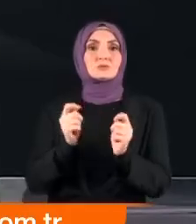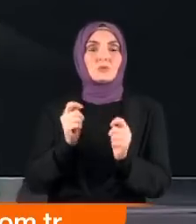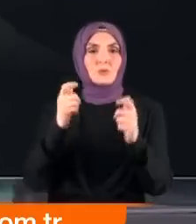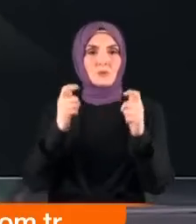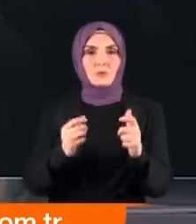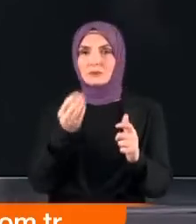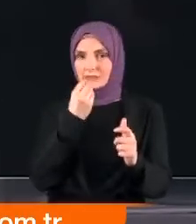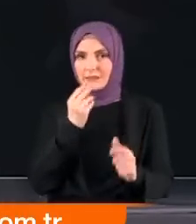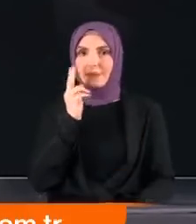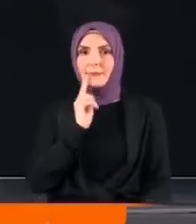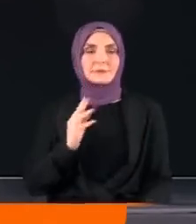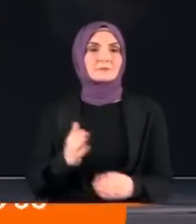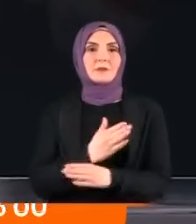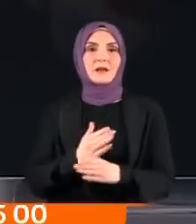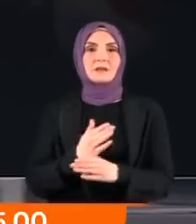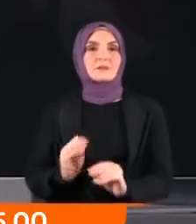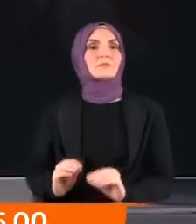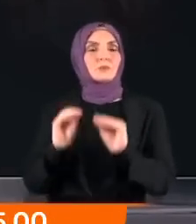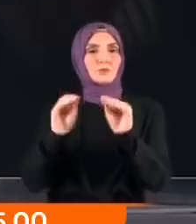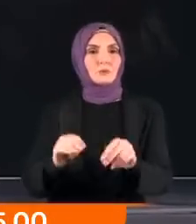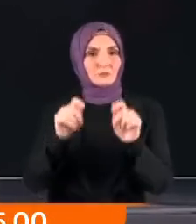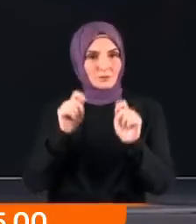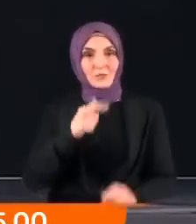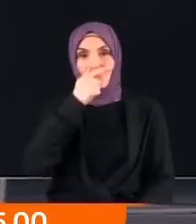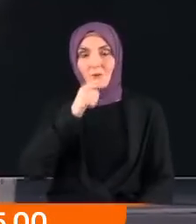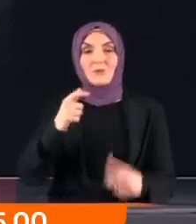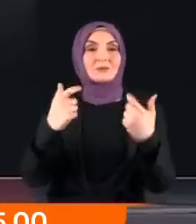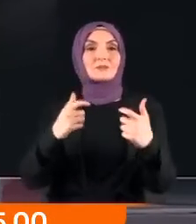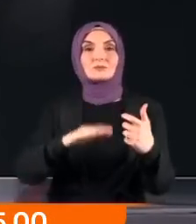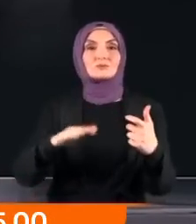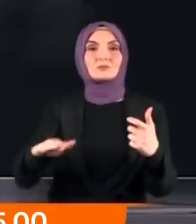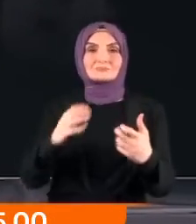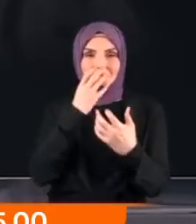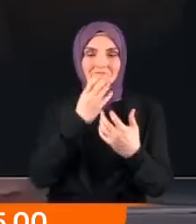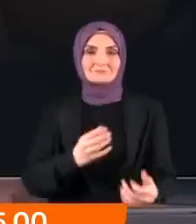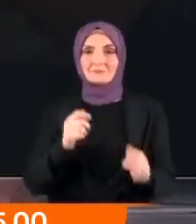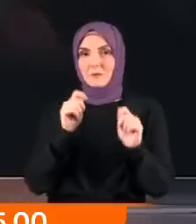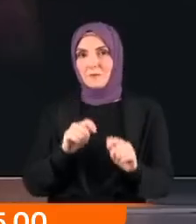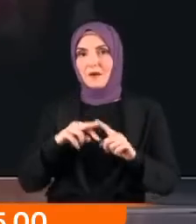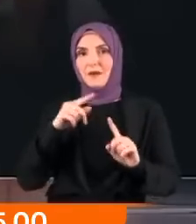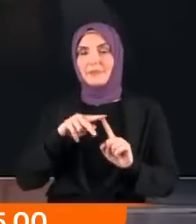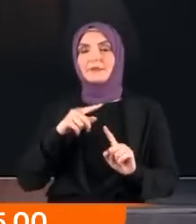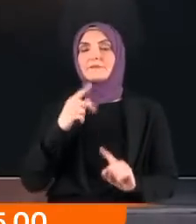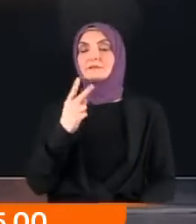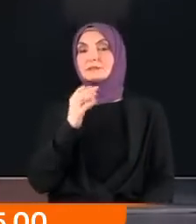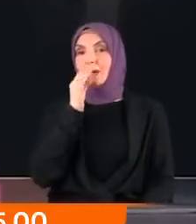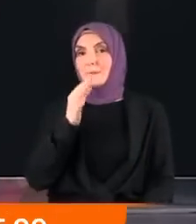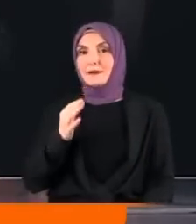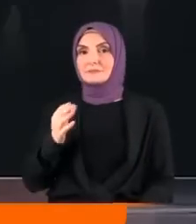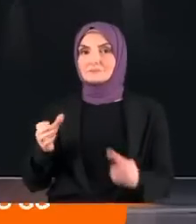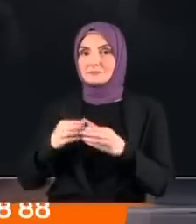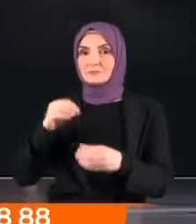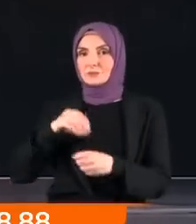ihtiyaçları götürüyor hem de köylerdeki çocuklara şefkat eli uzatıyor. ATV Haber ekibinden Ozan Ulaş Caymaz ve Murat Erin